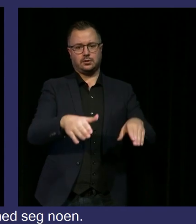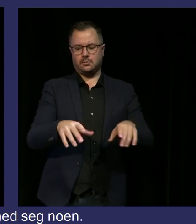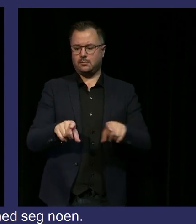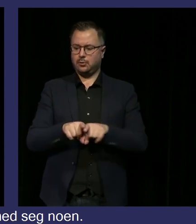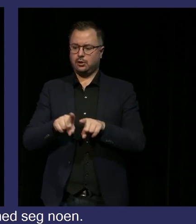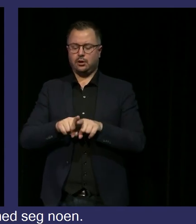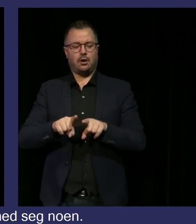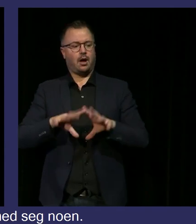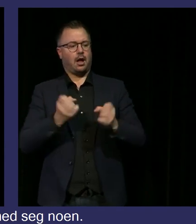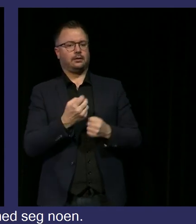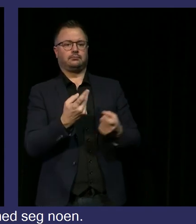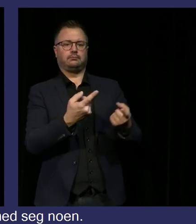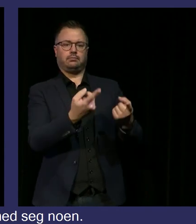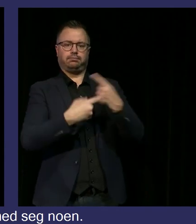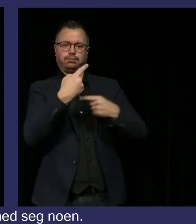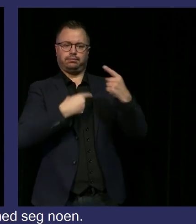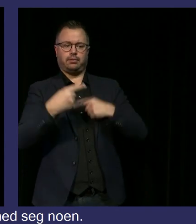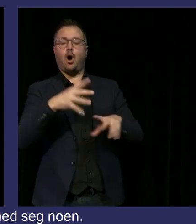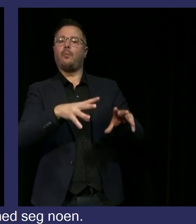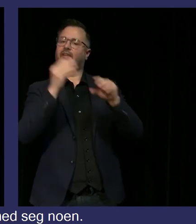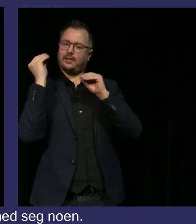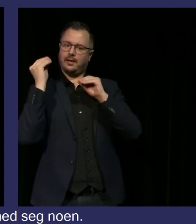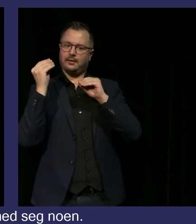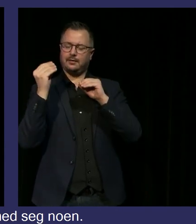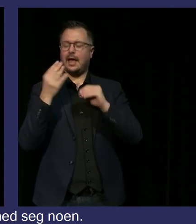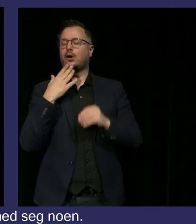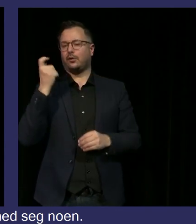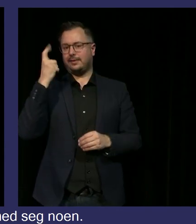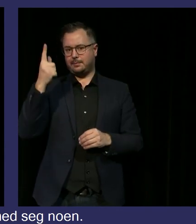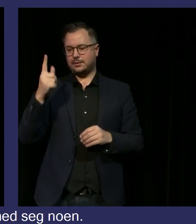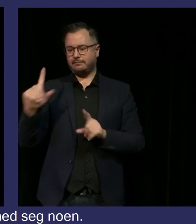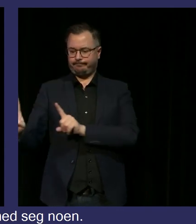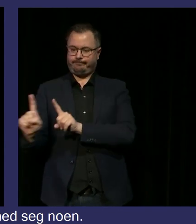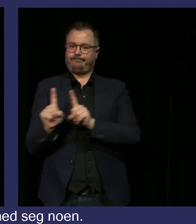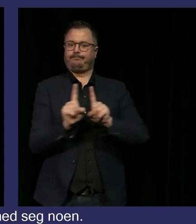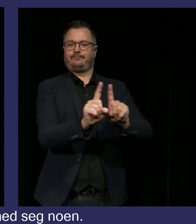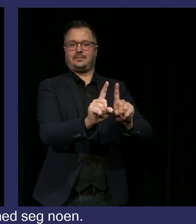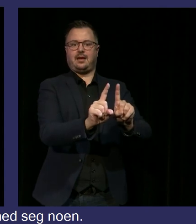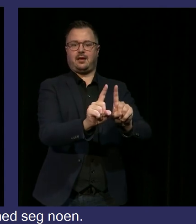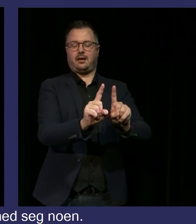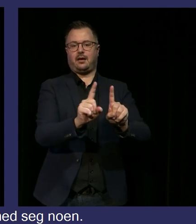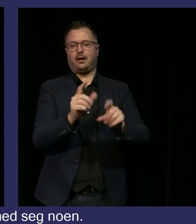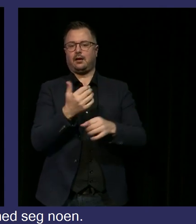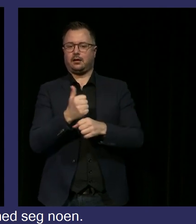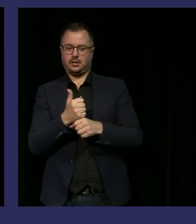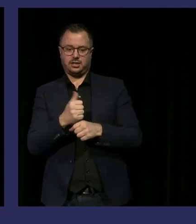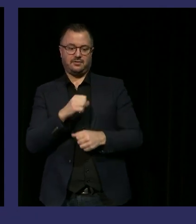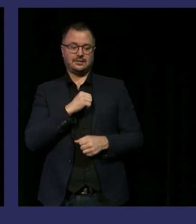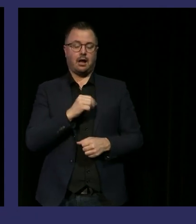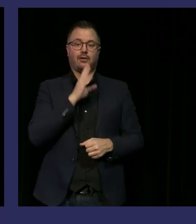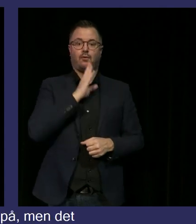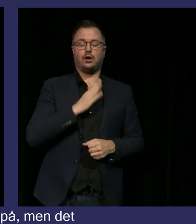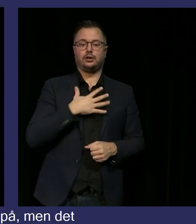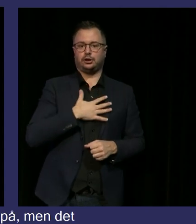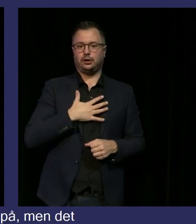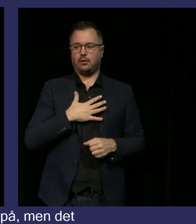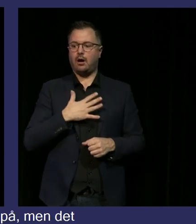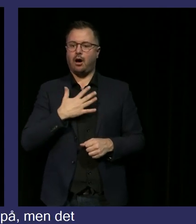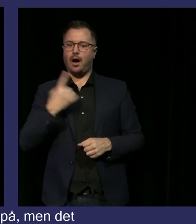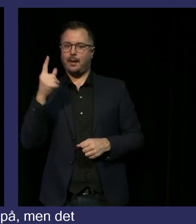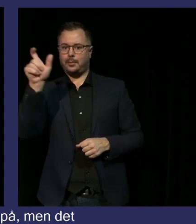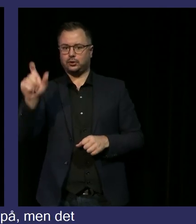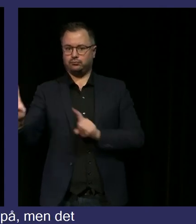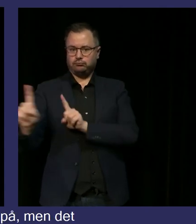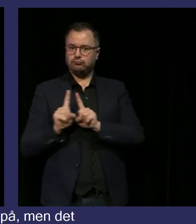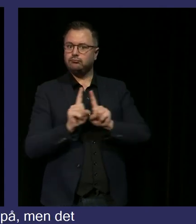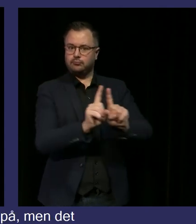sagt. Og det klart, det jo alltid et godt tips å ha med seg noen, ikke sant? Det kanskje det viktigste alt når det viktige ting. Men